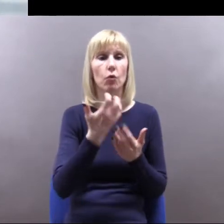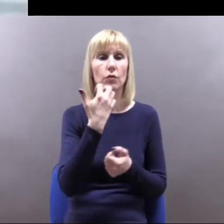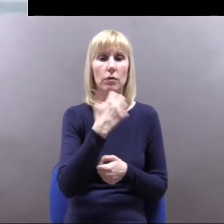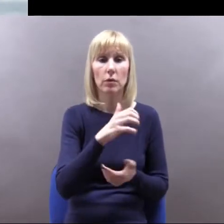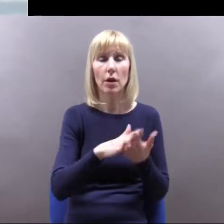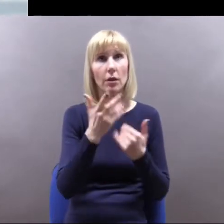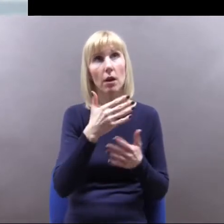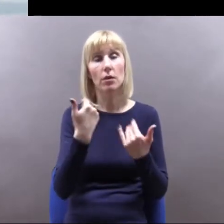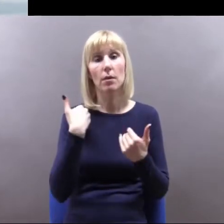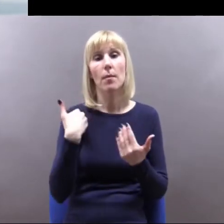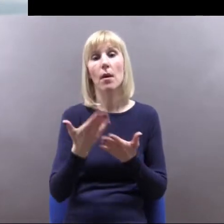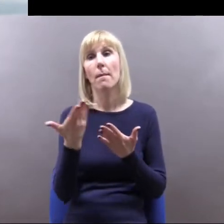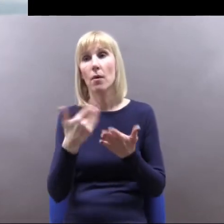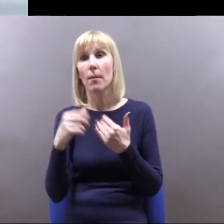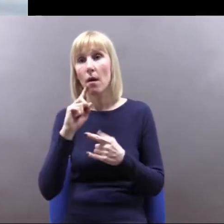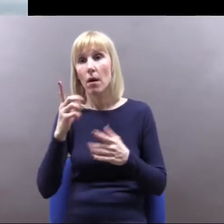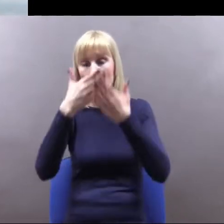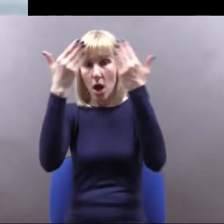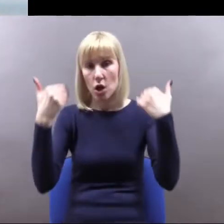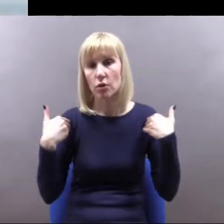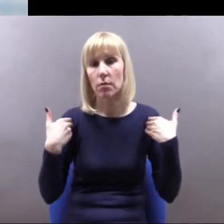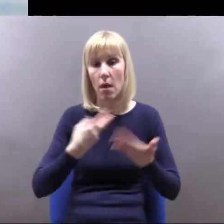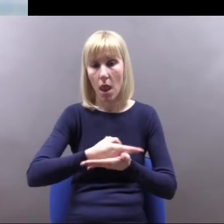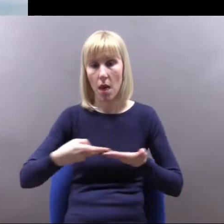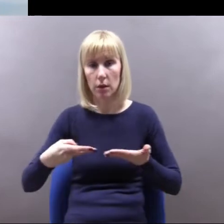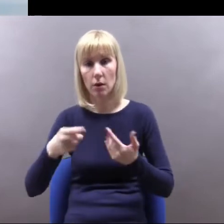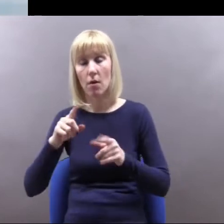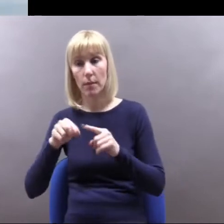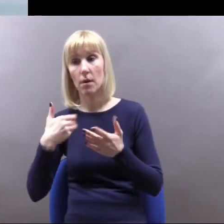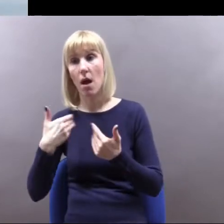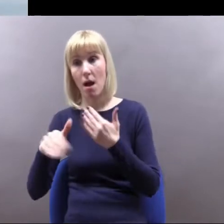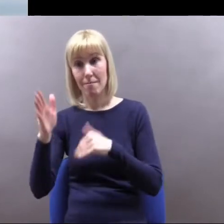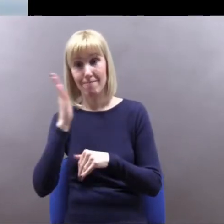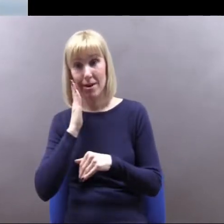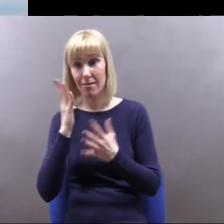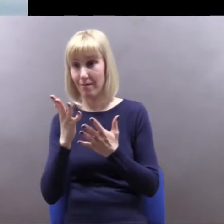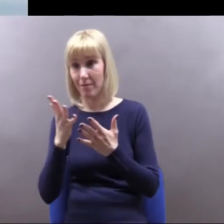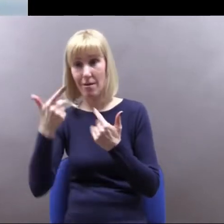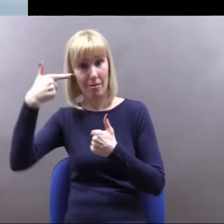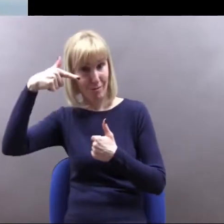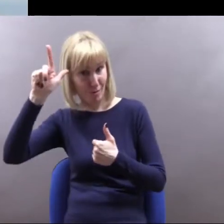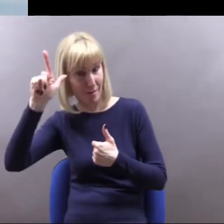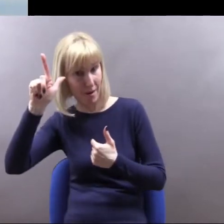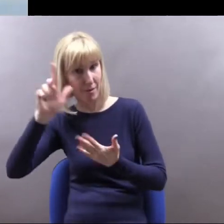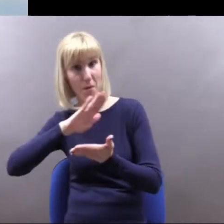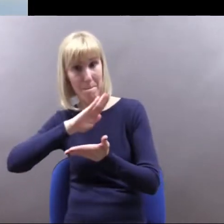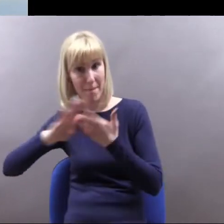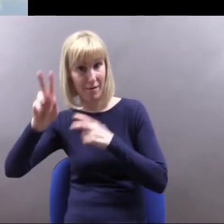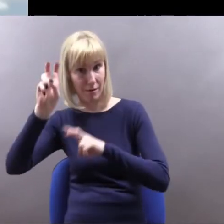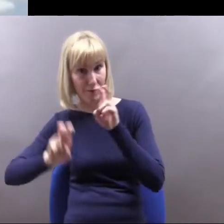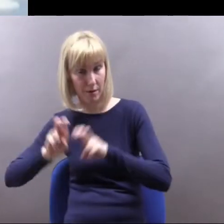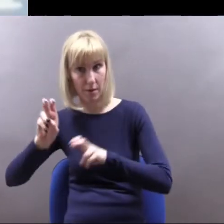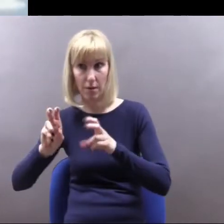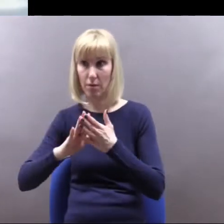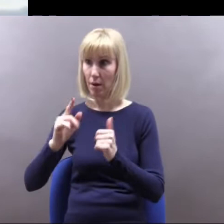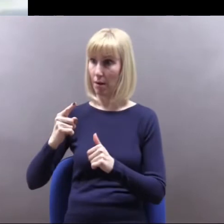sensie jeszcze nie trafiłem wtedy na wózek, leżałem sobie w szpitalu, mieszkam na drugim piętrze w bloku bez windy, no